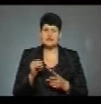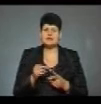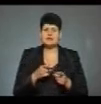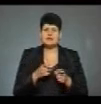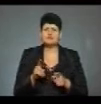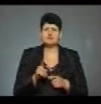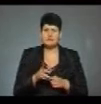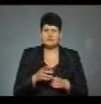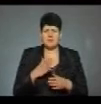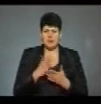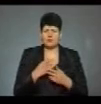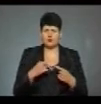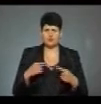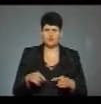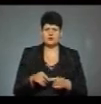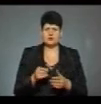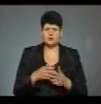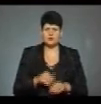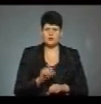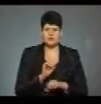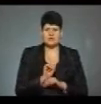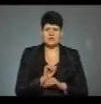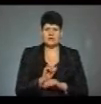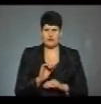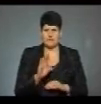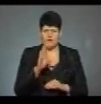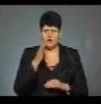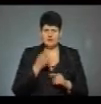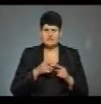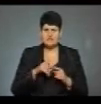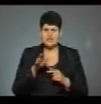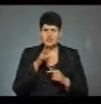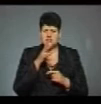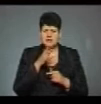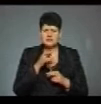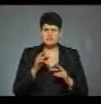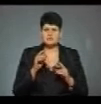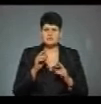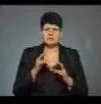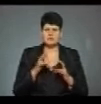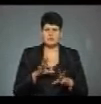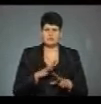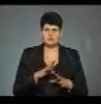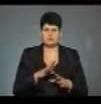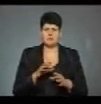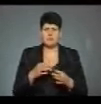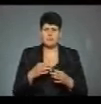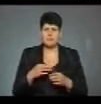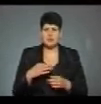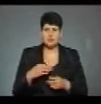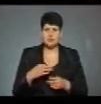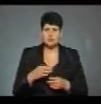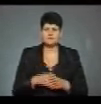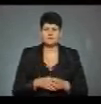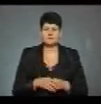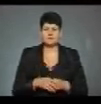Ми маємо будь-якою ціною зупинити ворога. В цей час злочинно бути байдужим. Україну утопить в крові.